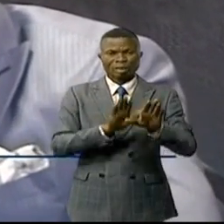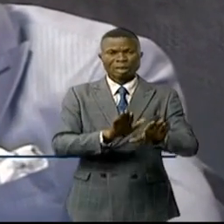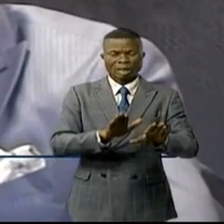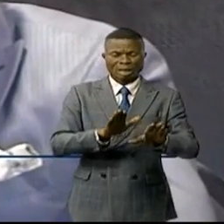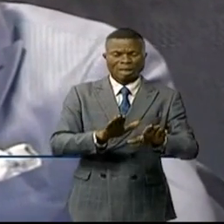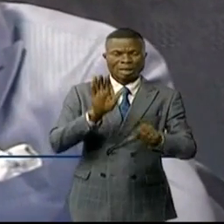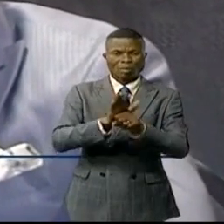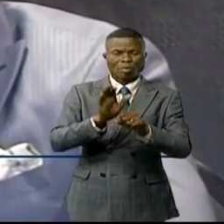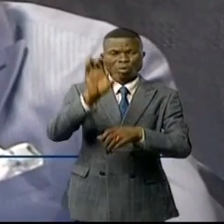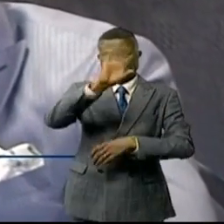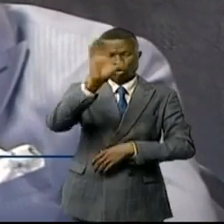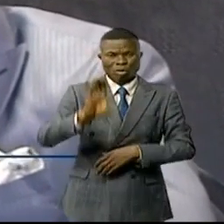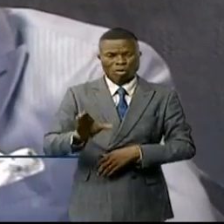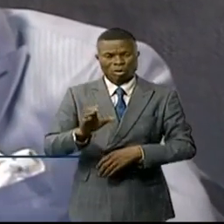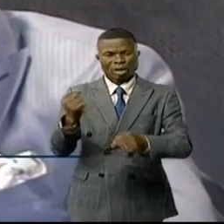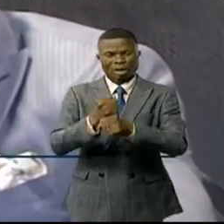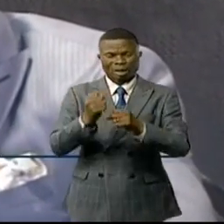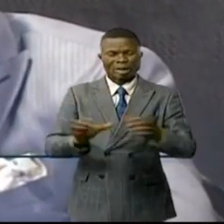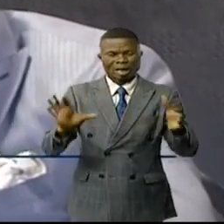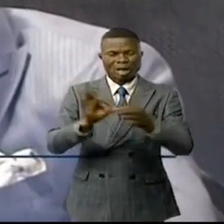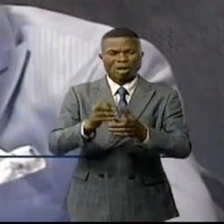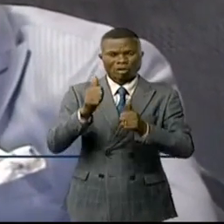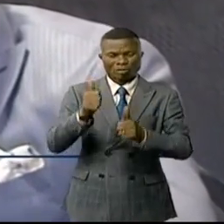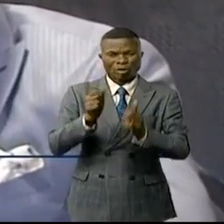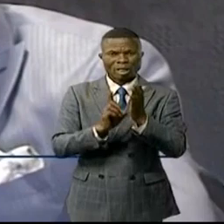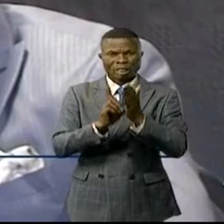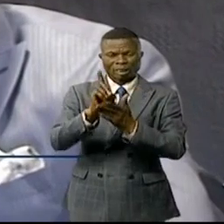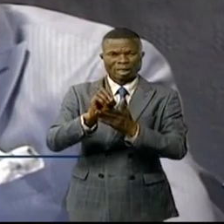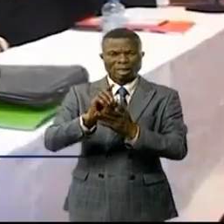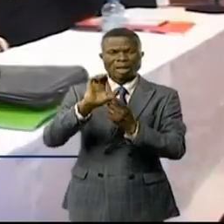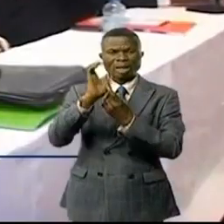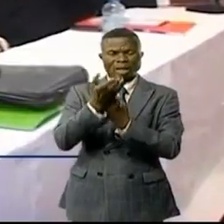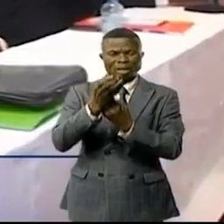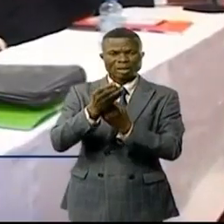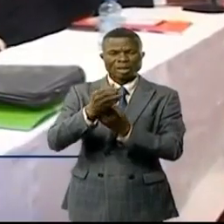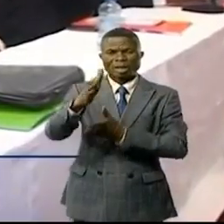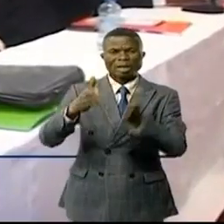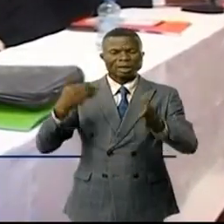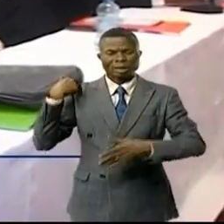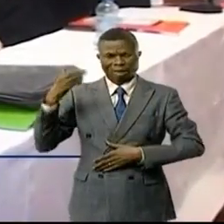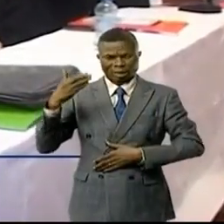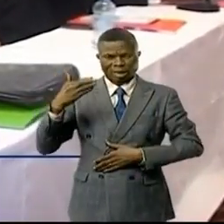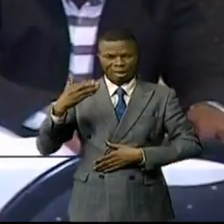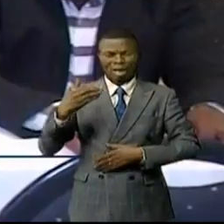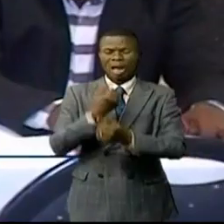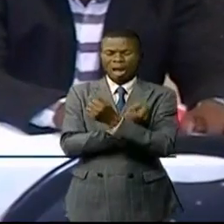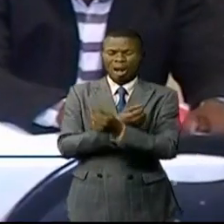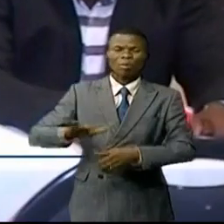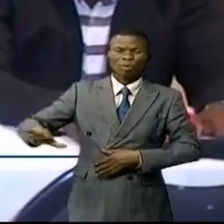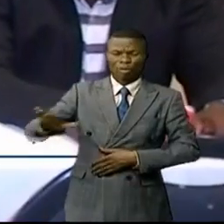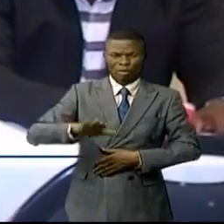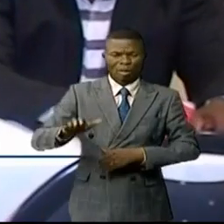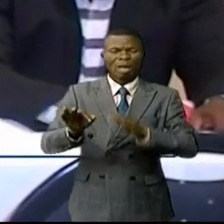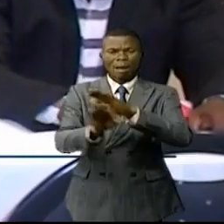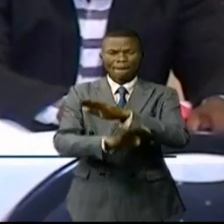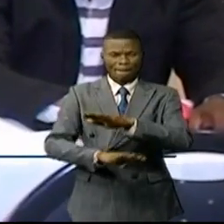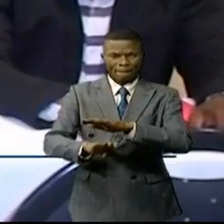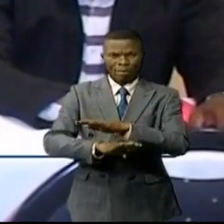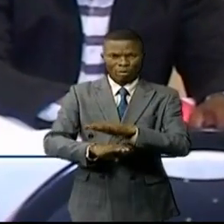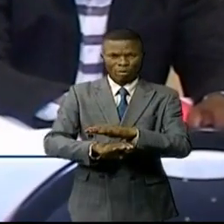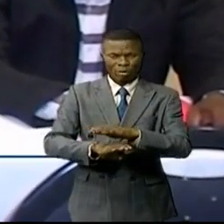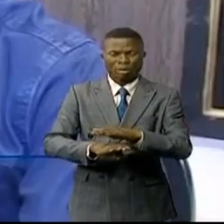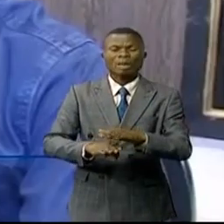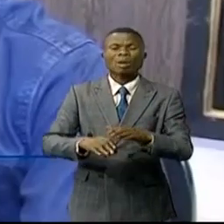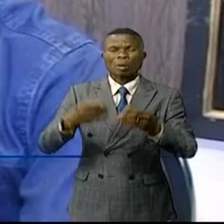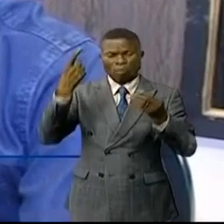communes une franche collaboration, booster la culture fiscale et le civisme fiscal à la base afin de